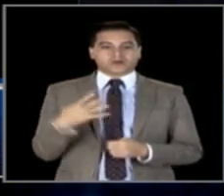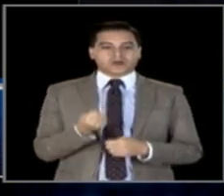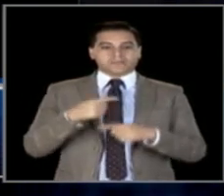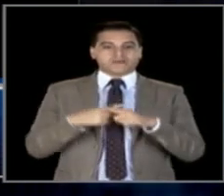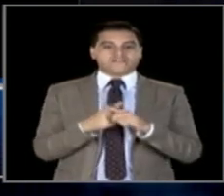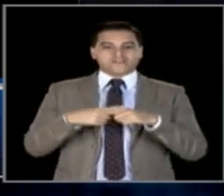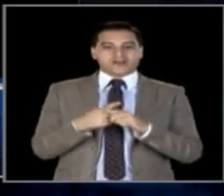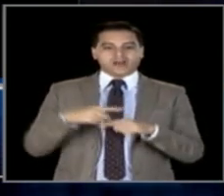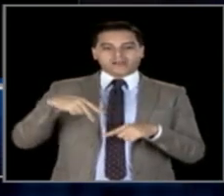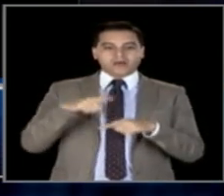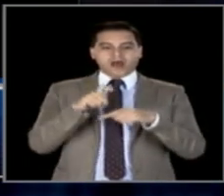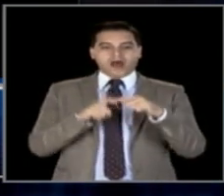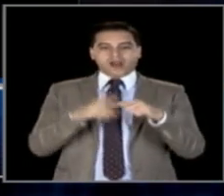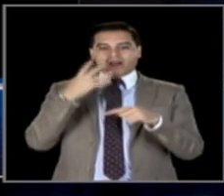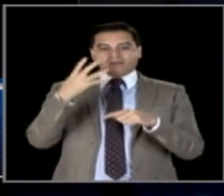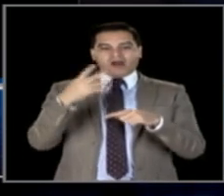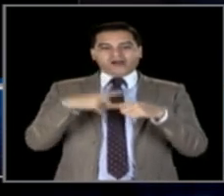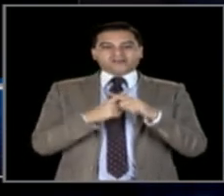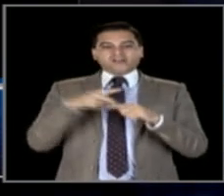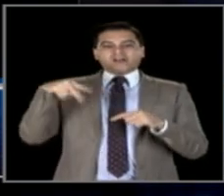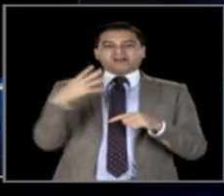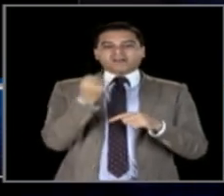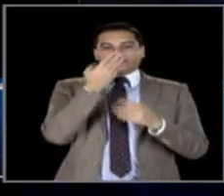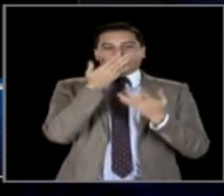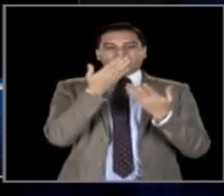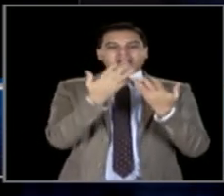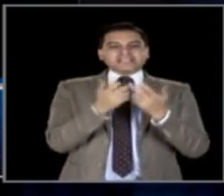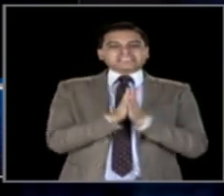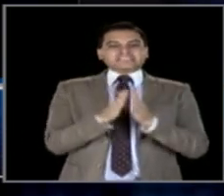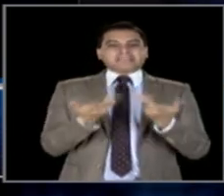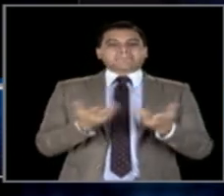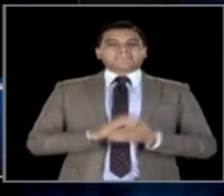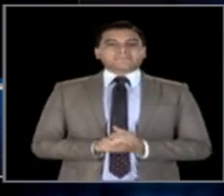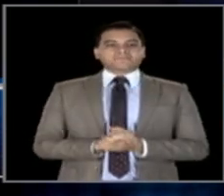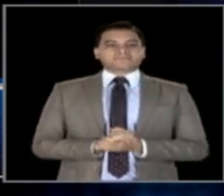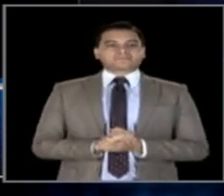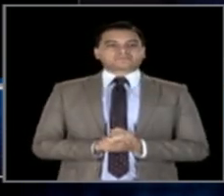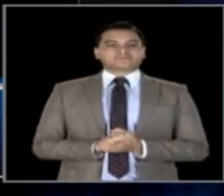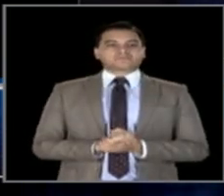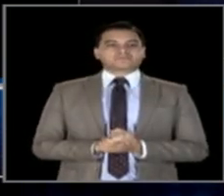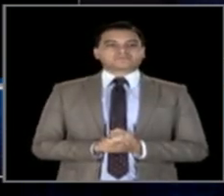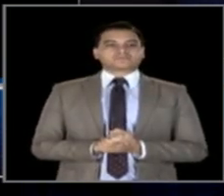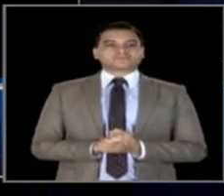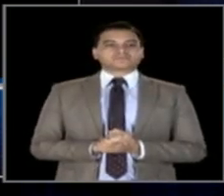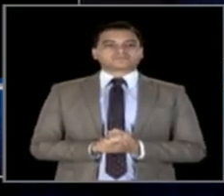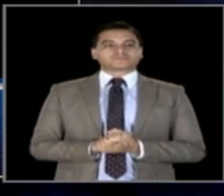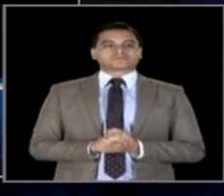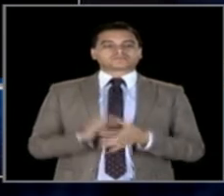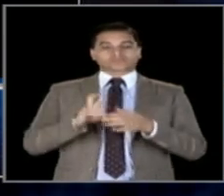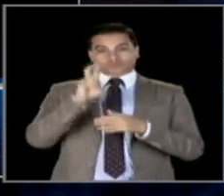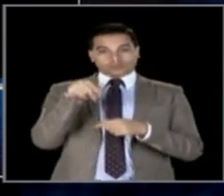48 في 8 على 4 في 48 يساوي كام؟ سؤال مش سهل.